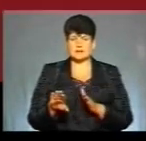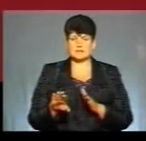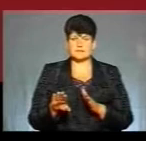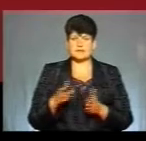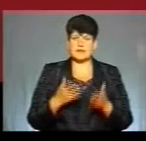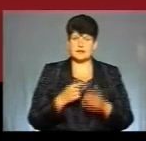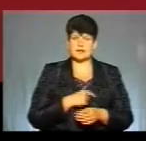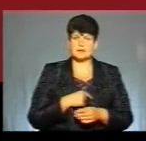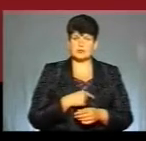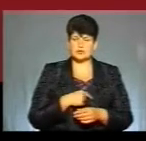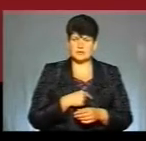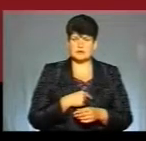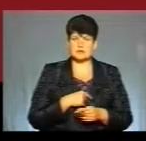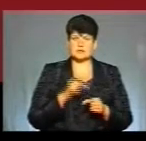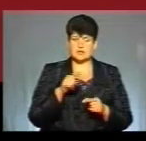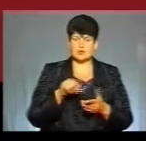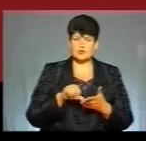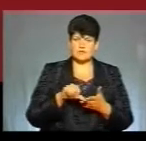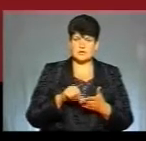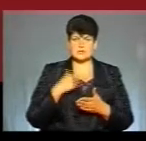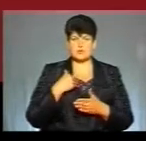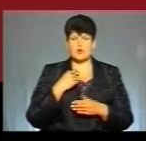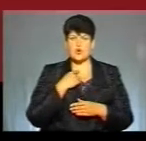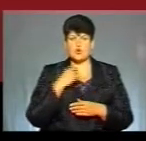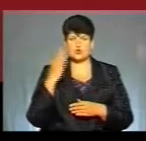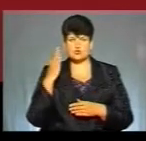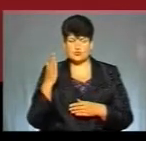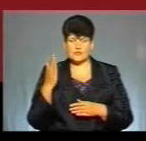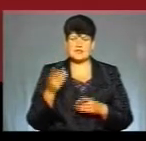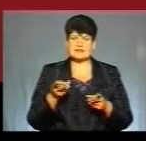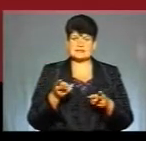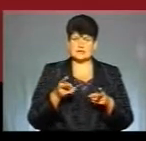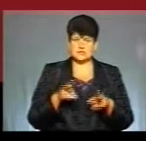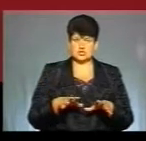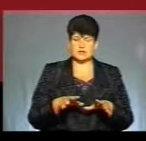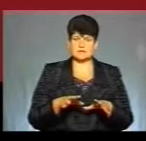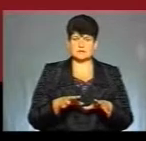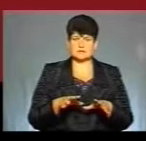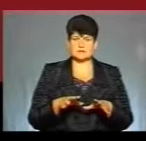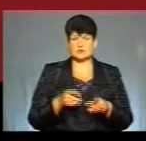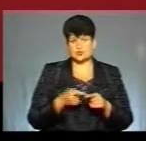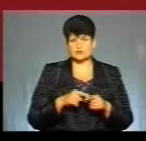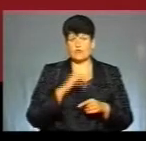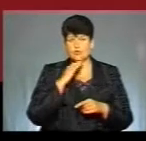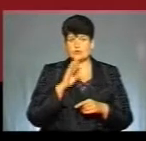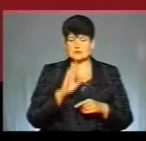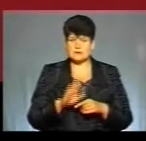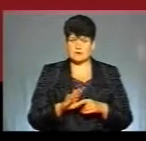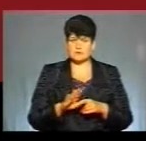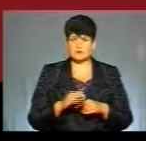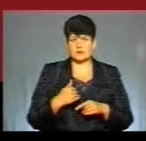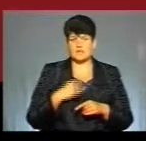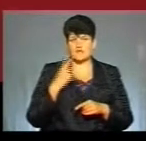з депутата на його виступ, голосування, на його позицію залишається імунітет. Цього достатньо, я так